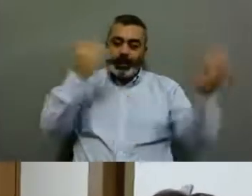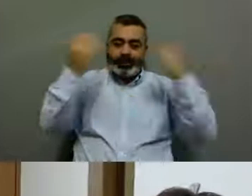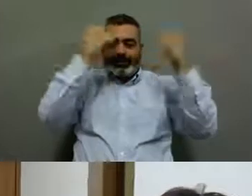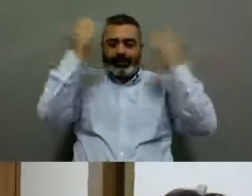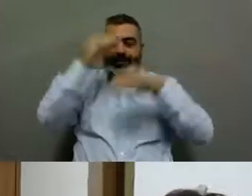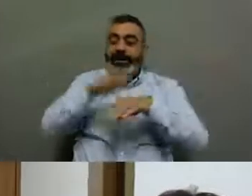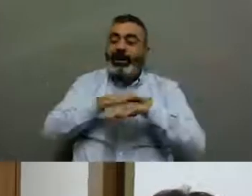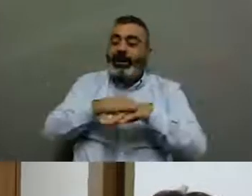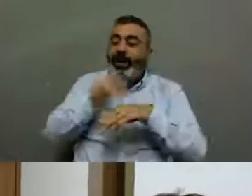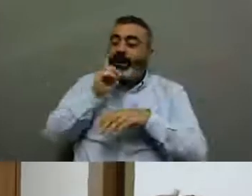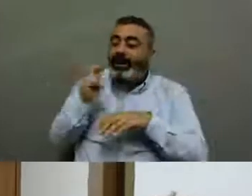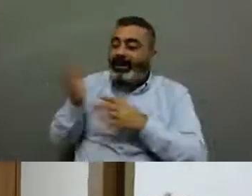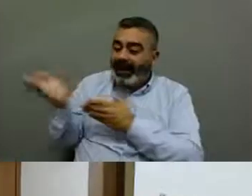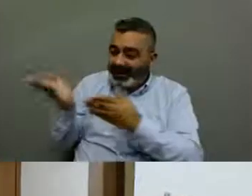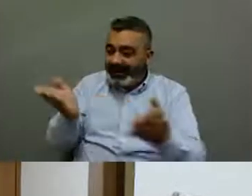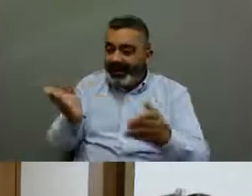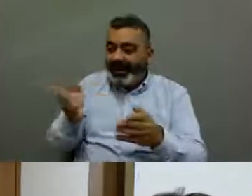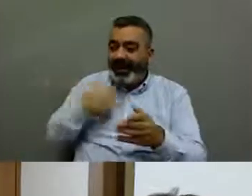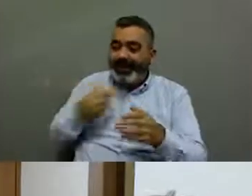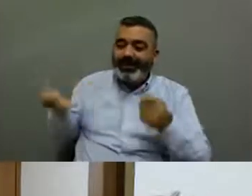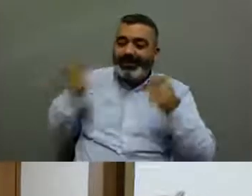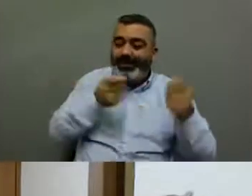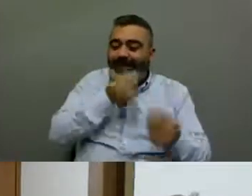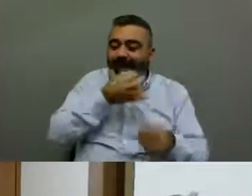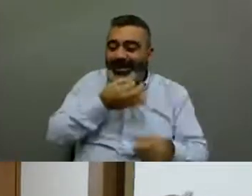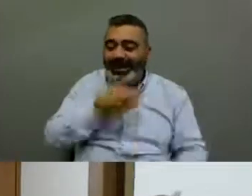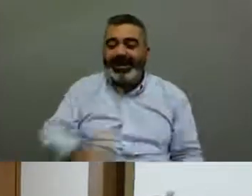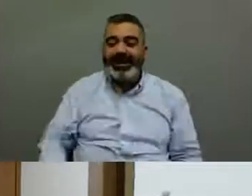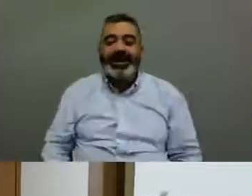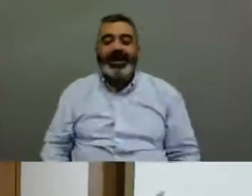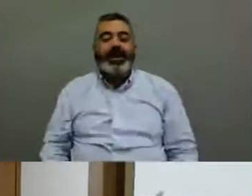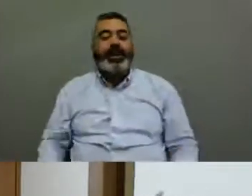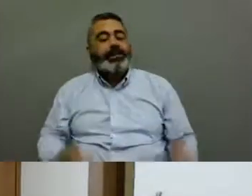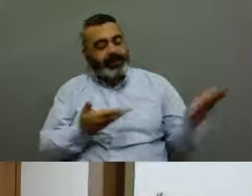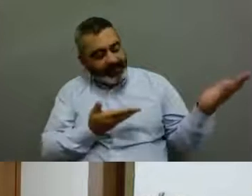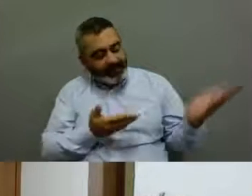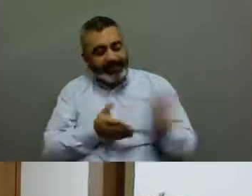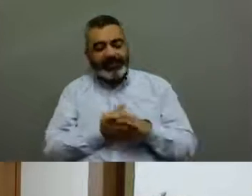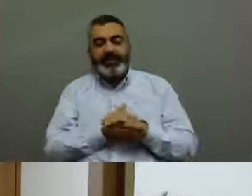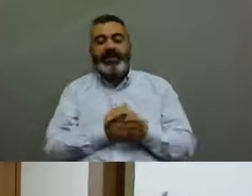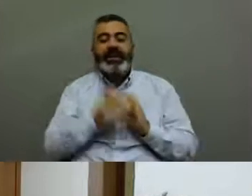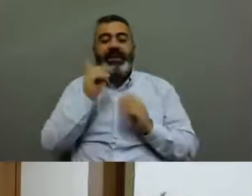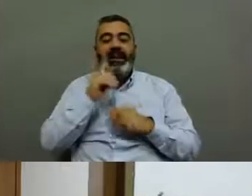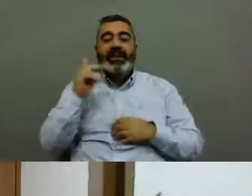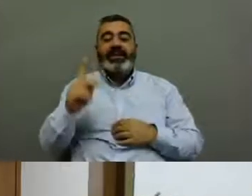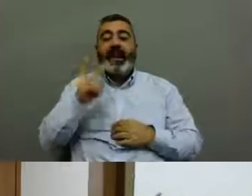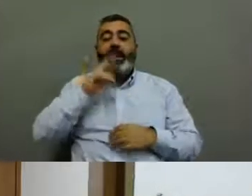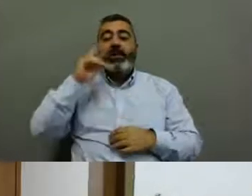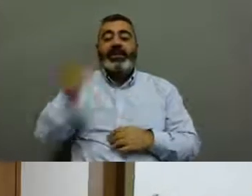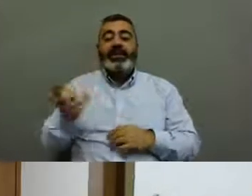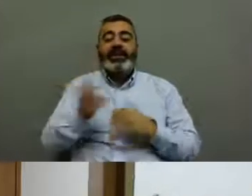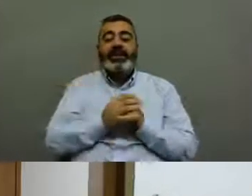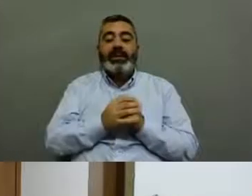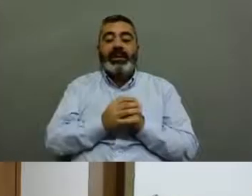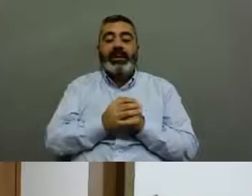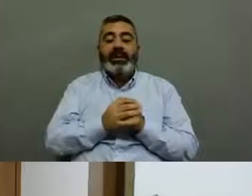Συγγνώμη κυρία Κατσιγιάννη, πήρα το λόγο. Ναι, παρακαλώ. Όχι, παρακαλώ. Απλά εμένα η απάντησή μου είναι πως δεν έχω